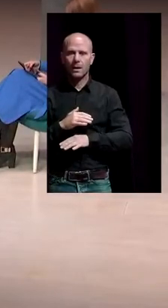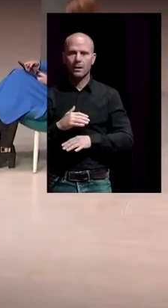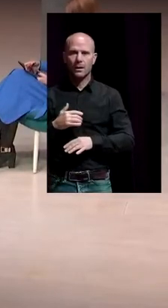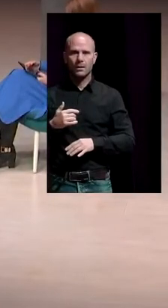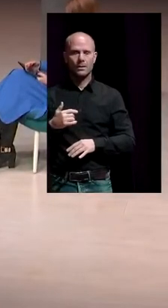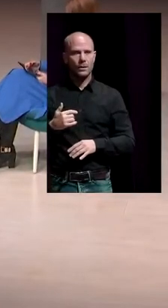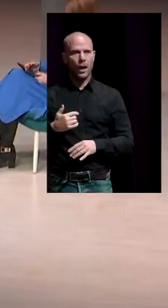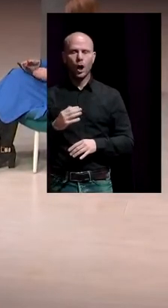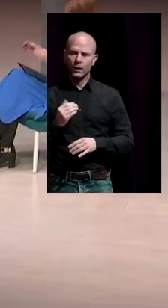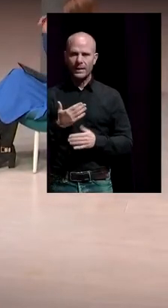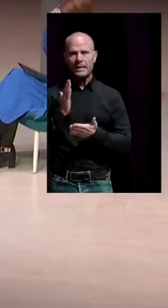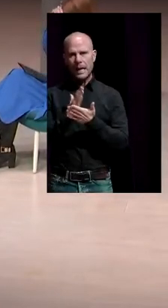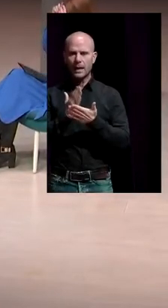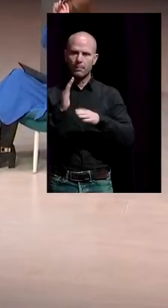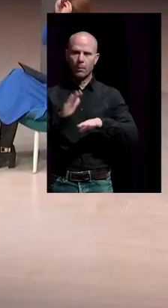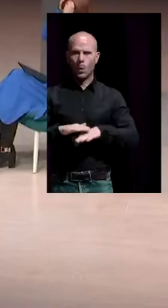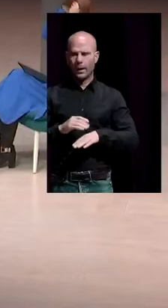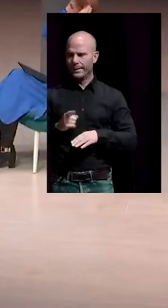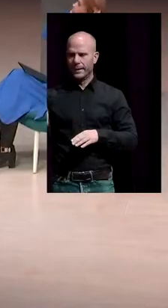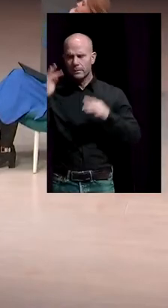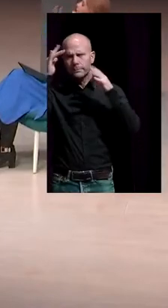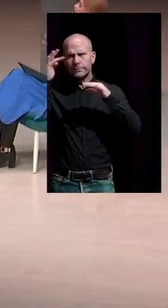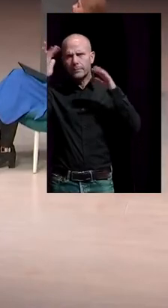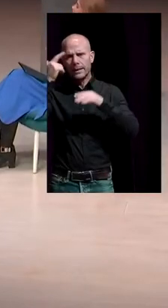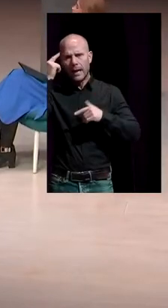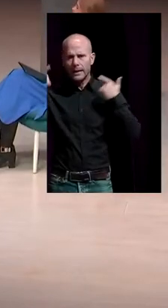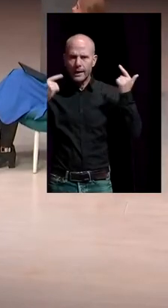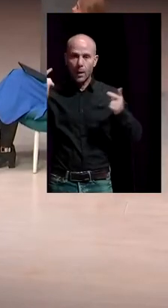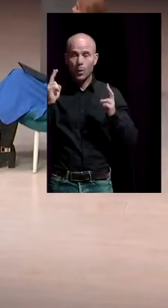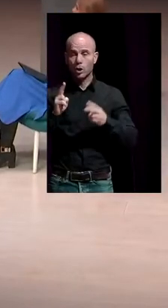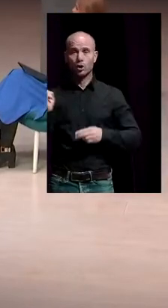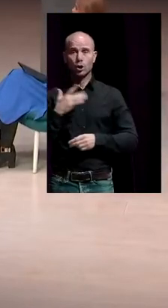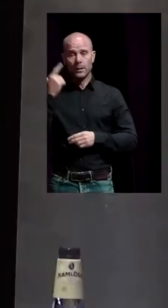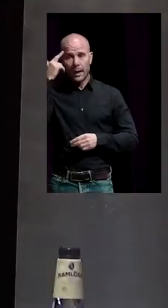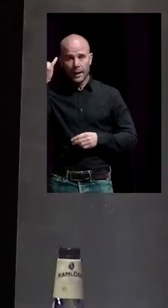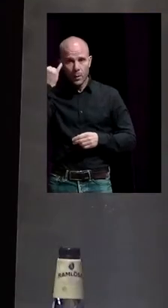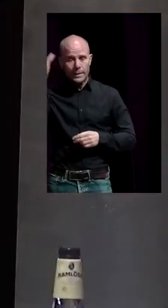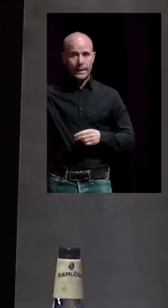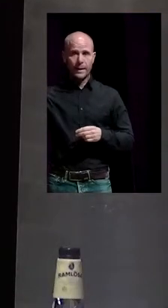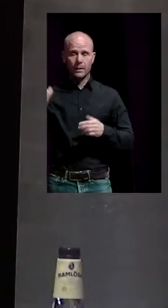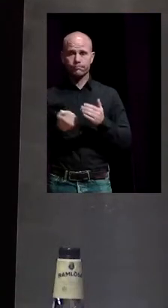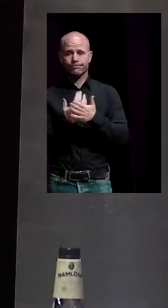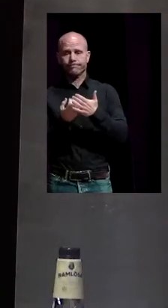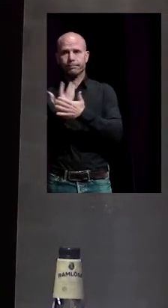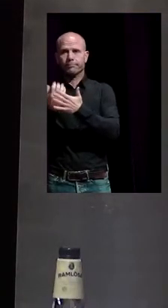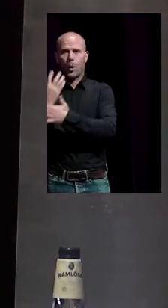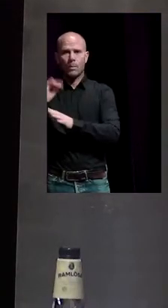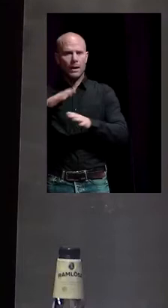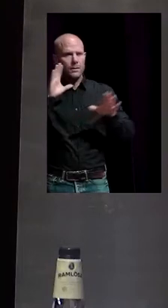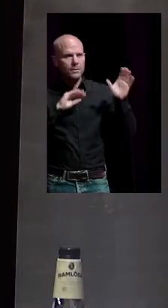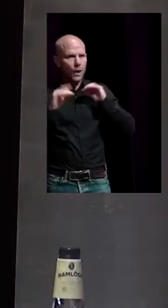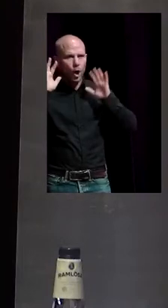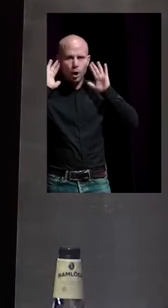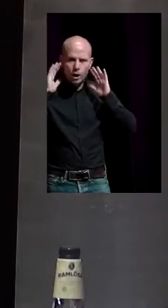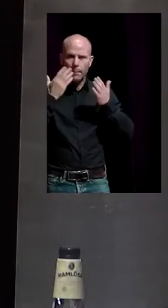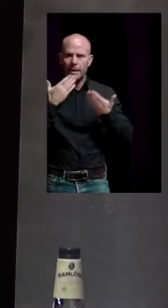och vi är säkra på att det är många tankar, kanske också en del nya tankar och idéer som kommer upp när man har hört den här